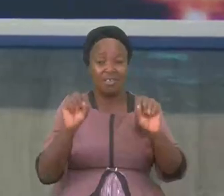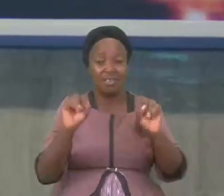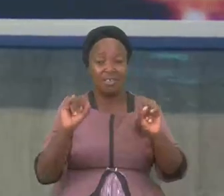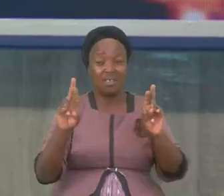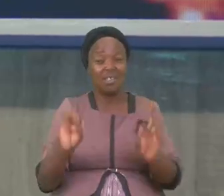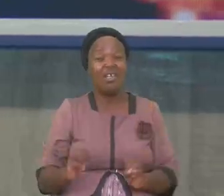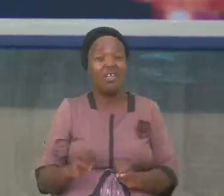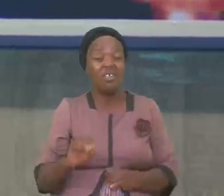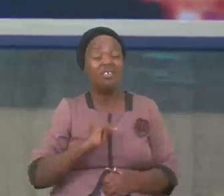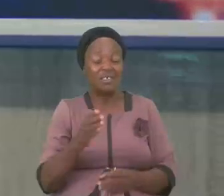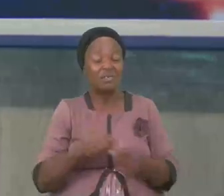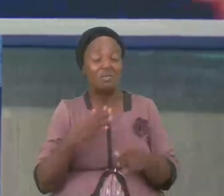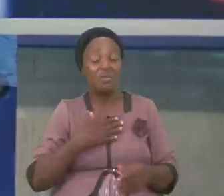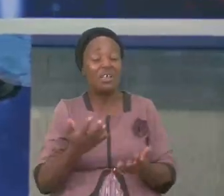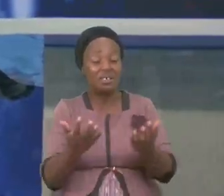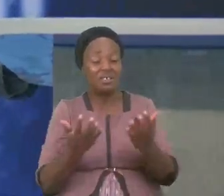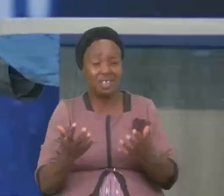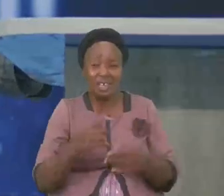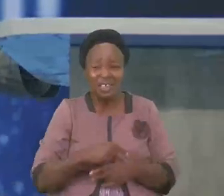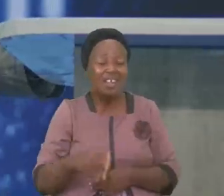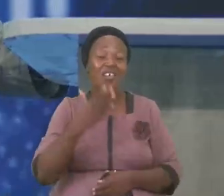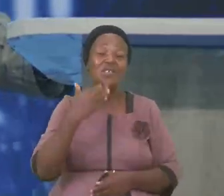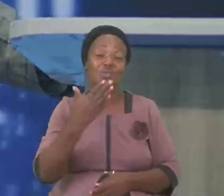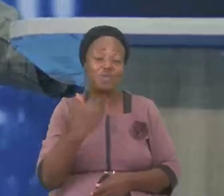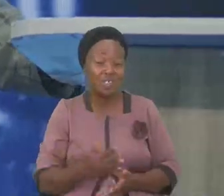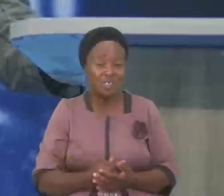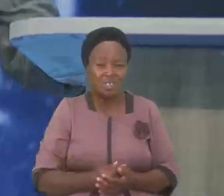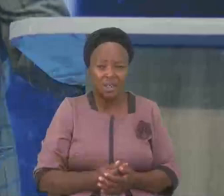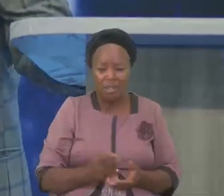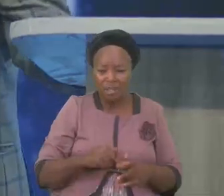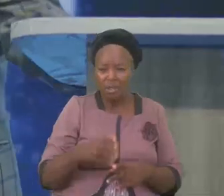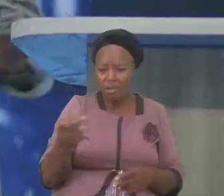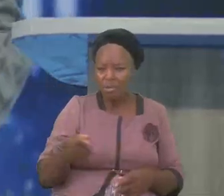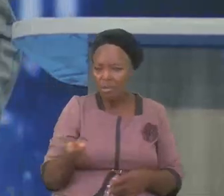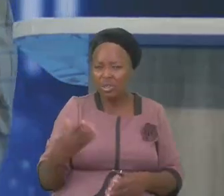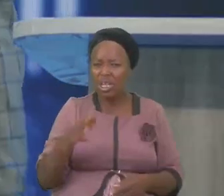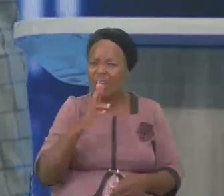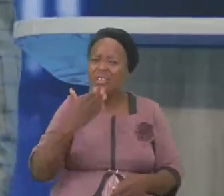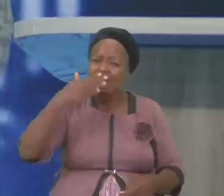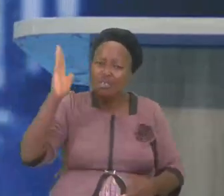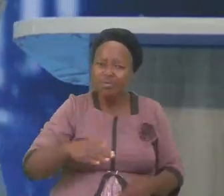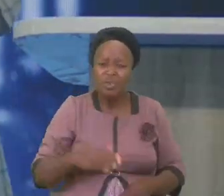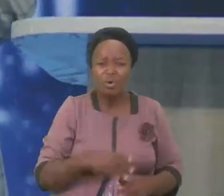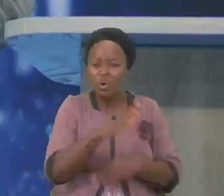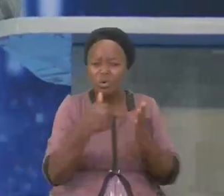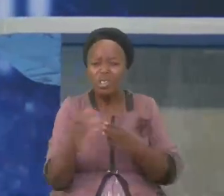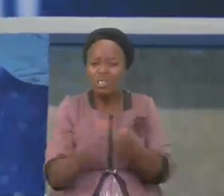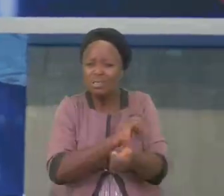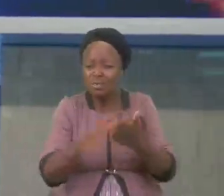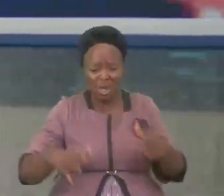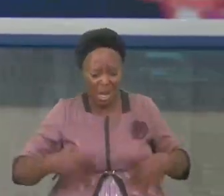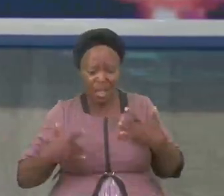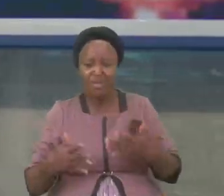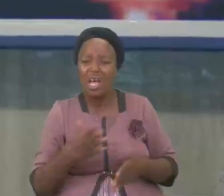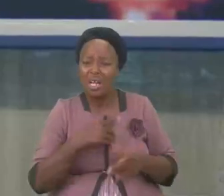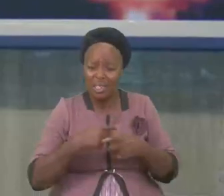que c'est des bonnes choses. Que ces choses, c'est des délices. Ça détruit des vies. Ça